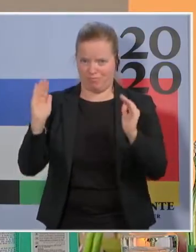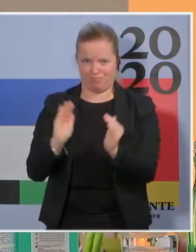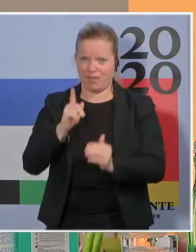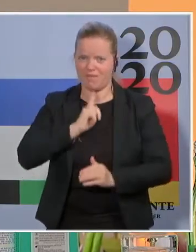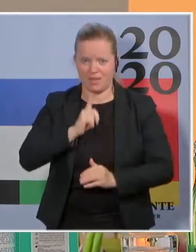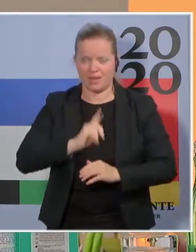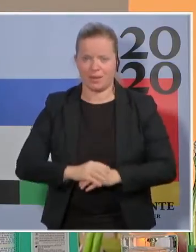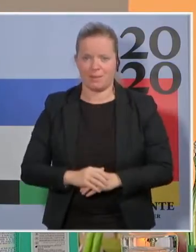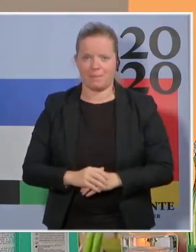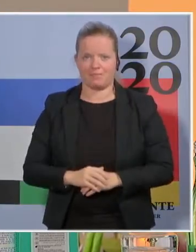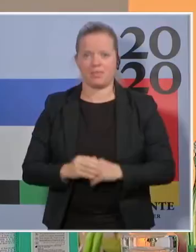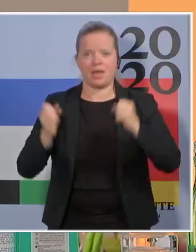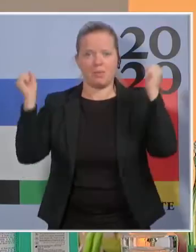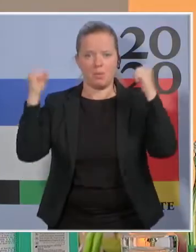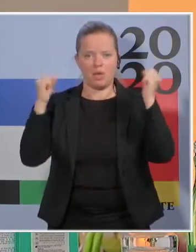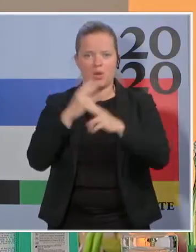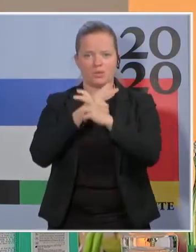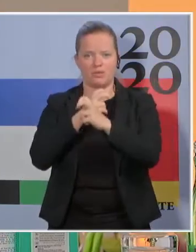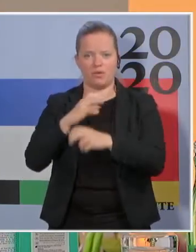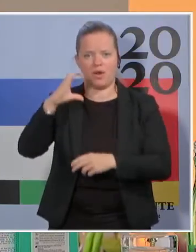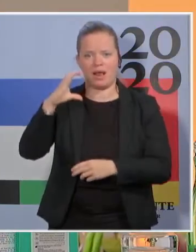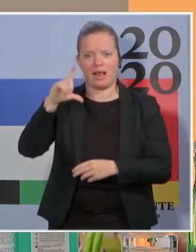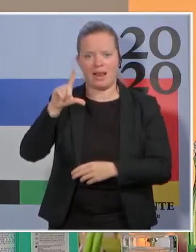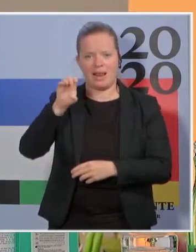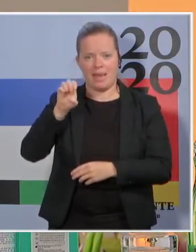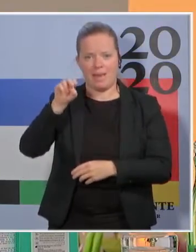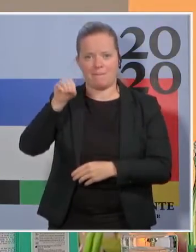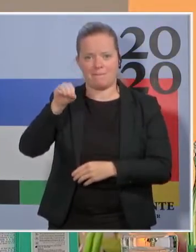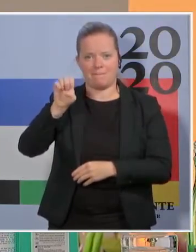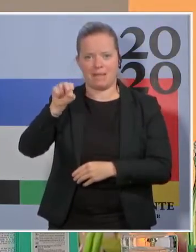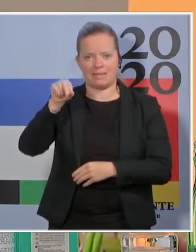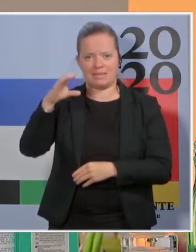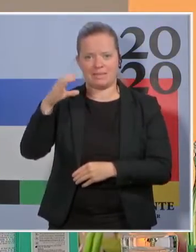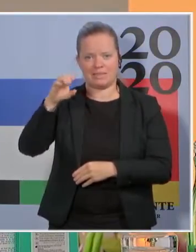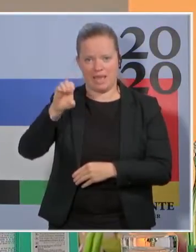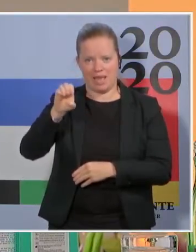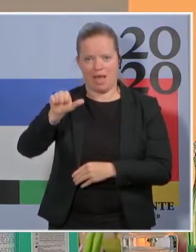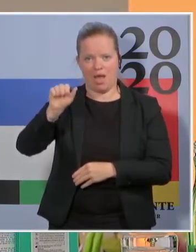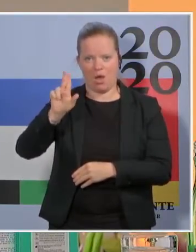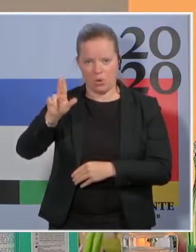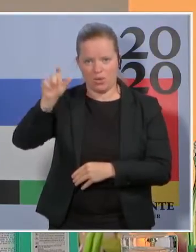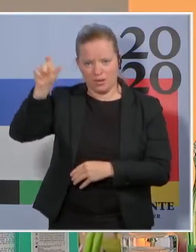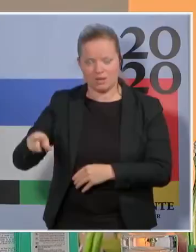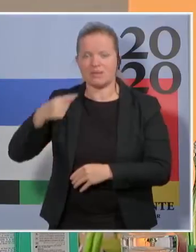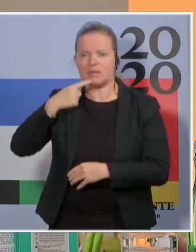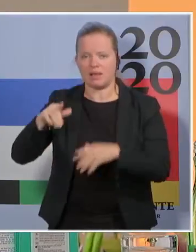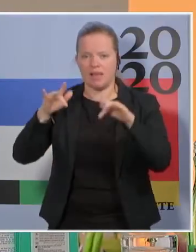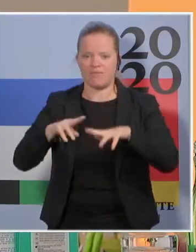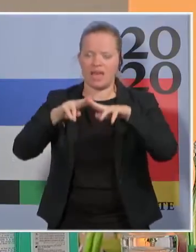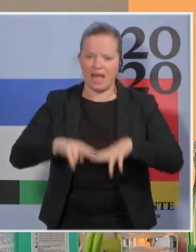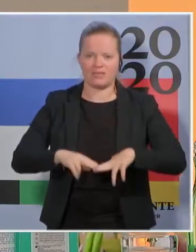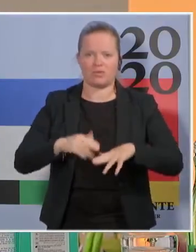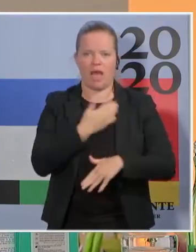Österreich war der von Clemenceau sogenannte Rest, nämlich der Rest der habsburgischen